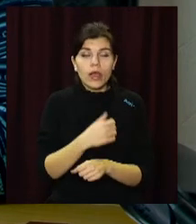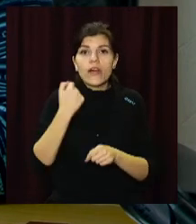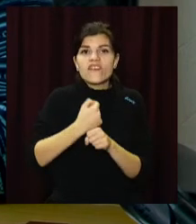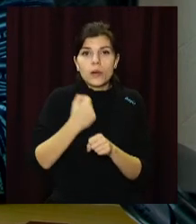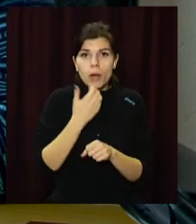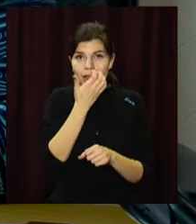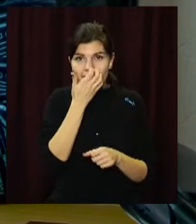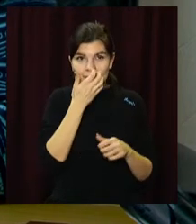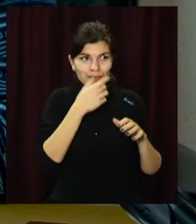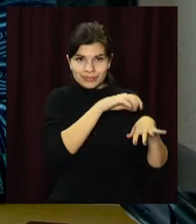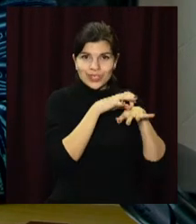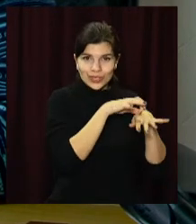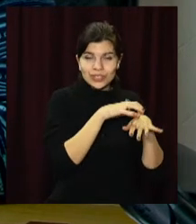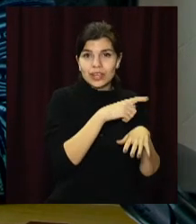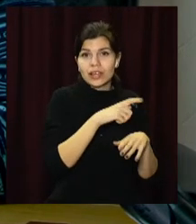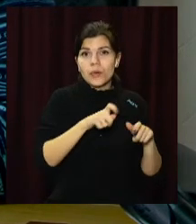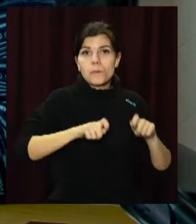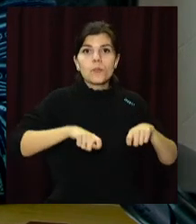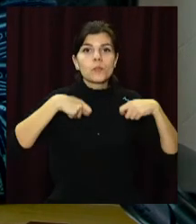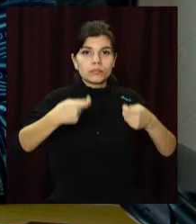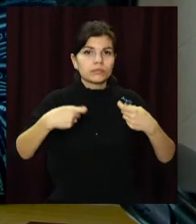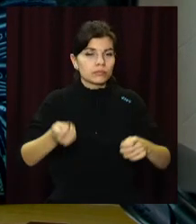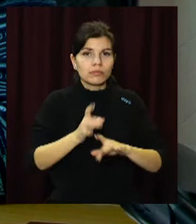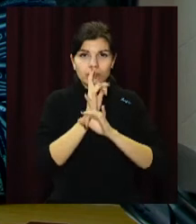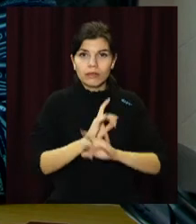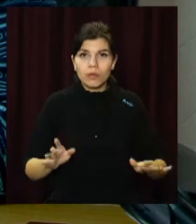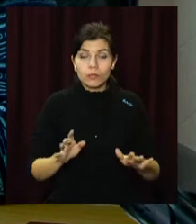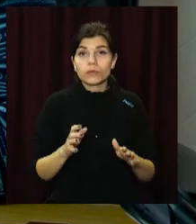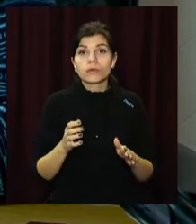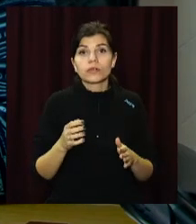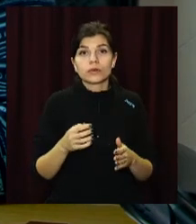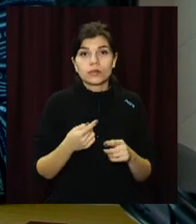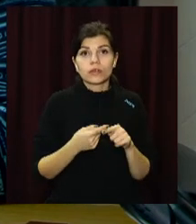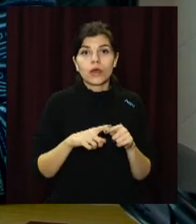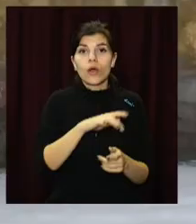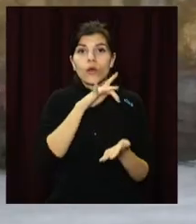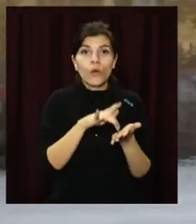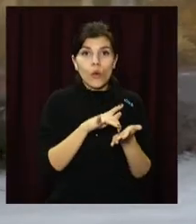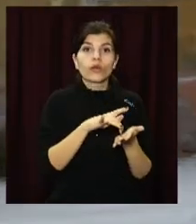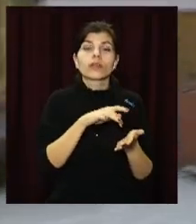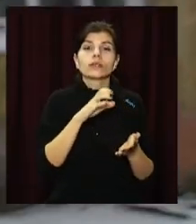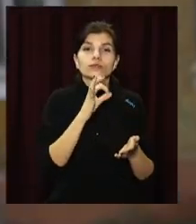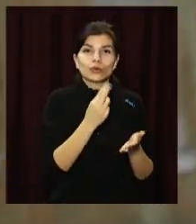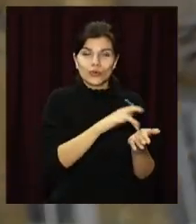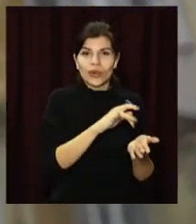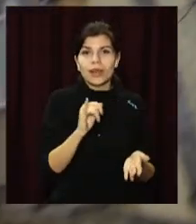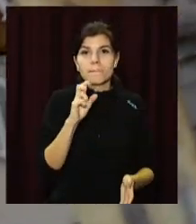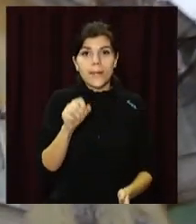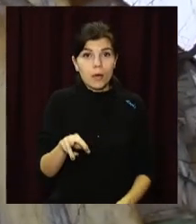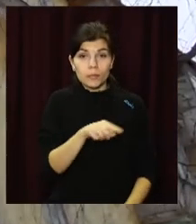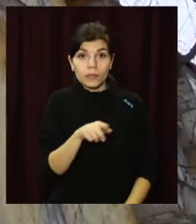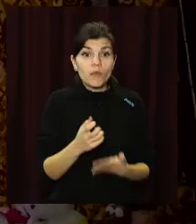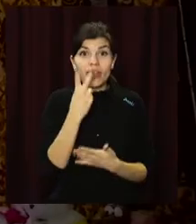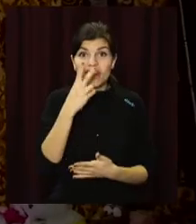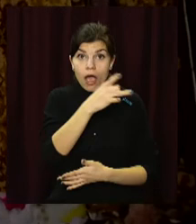виробітку теплоносителя і її подачу до кінечного потребителя з міста і БАМ. План переходу на автономне опалення